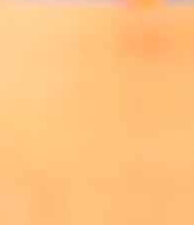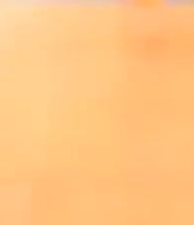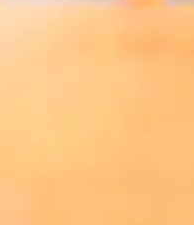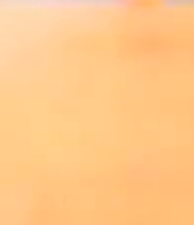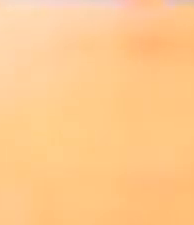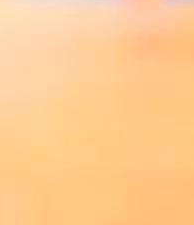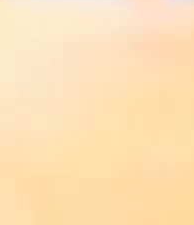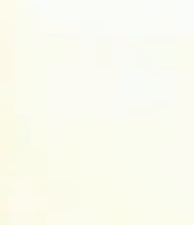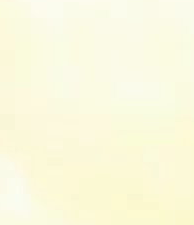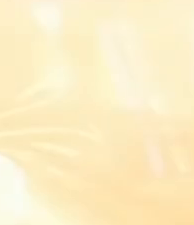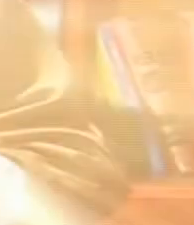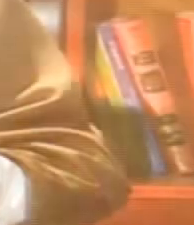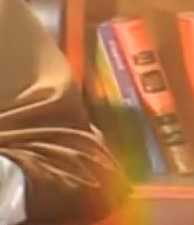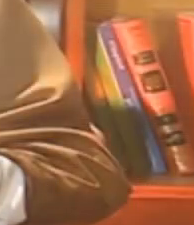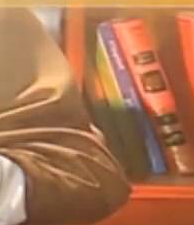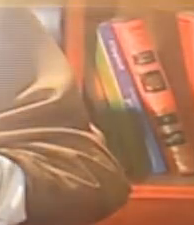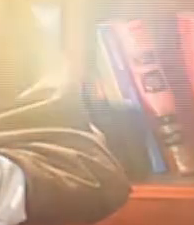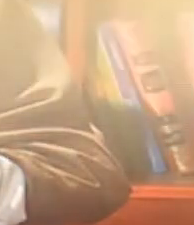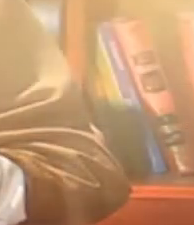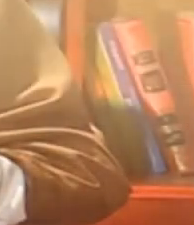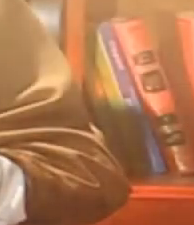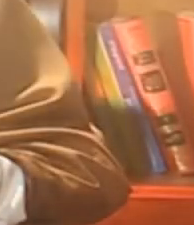رسالاتهم في سما